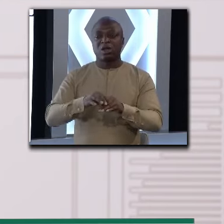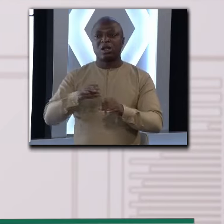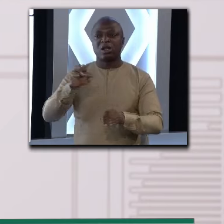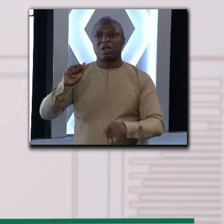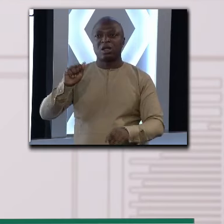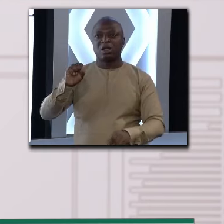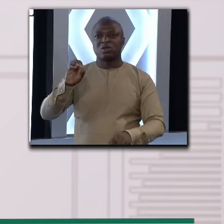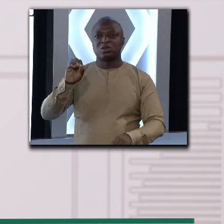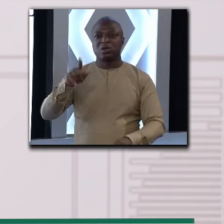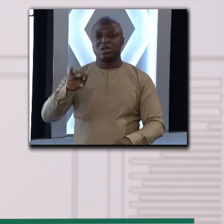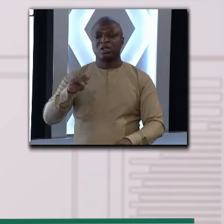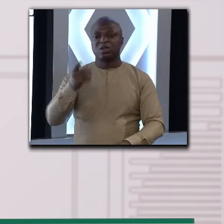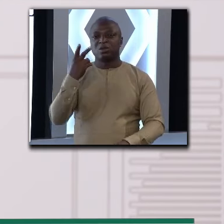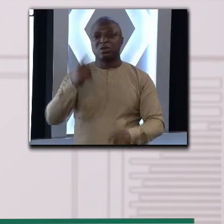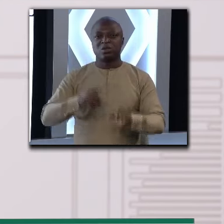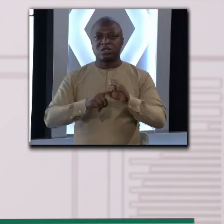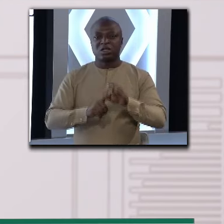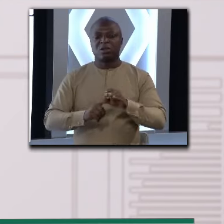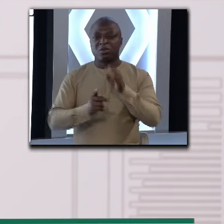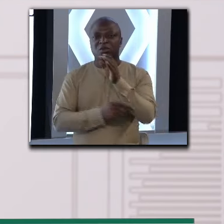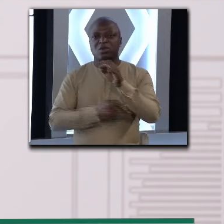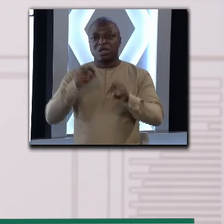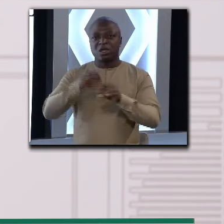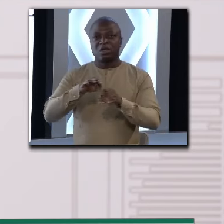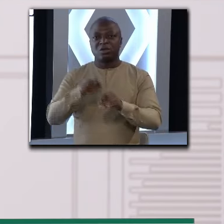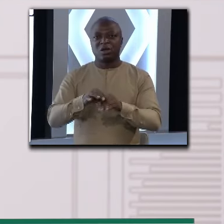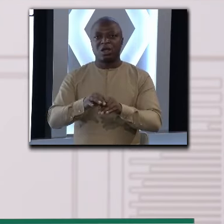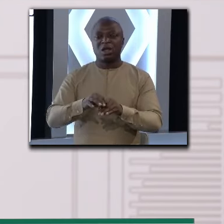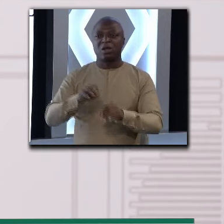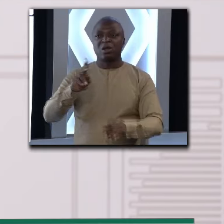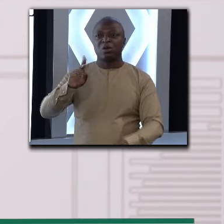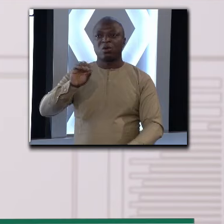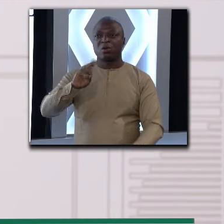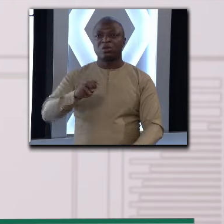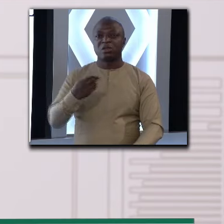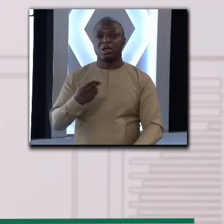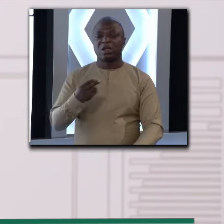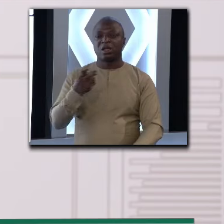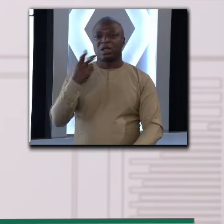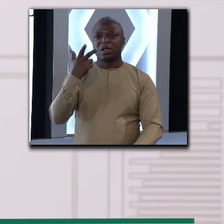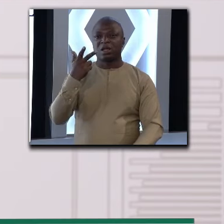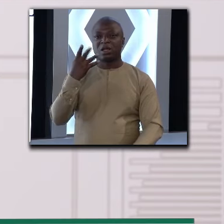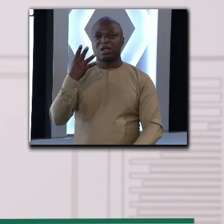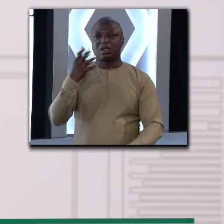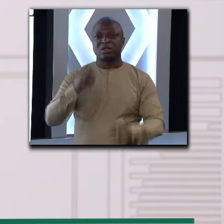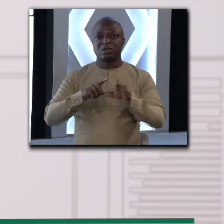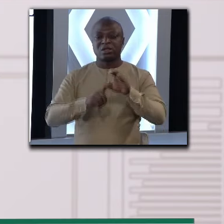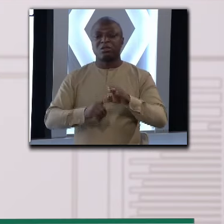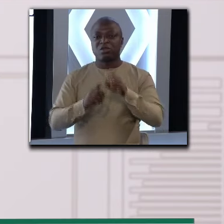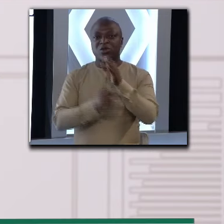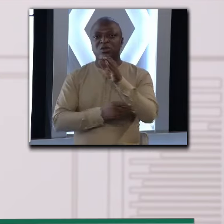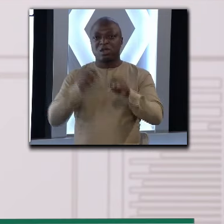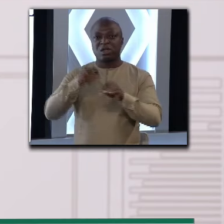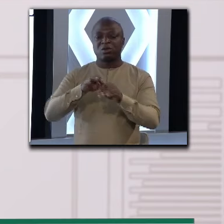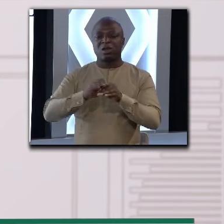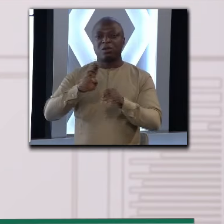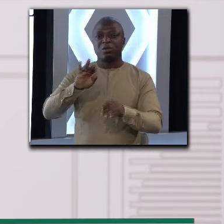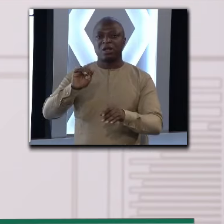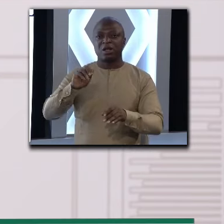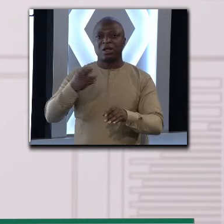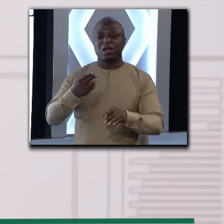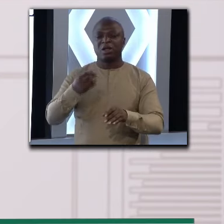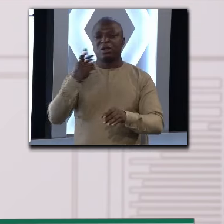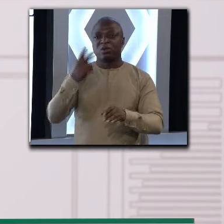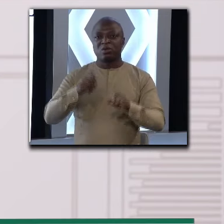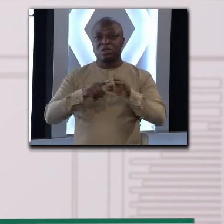Assoli, 2 sièges. Circonscription électorale Kosa, 4 sièges. Circonscription électorale Bina,